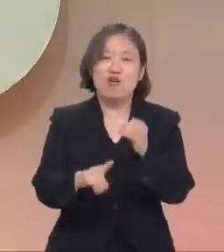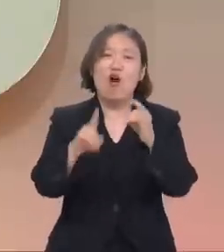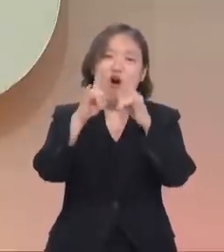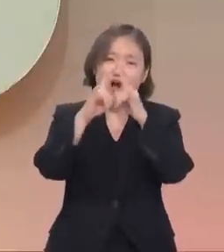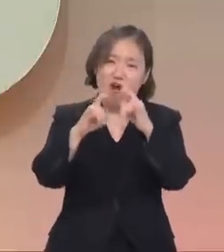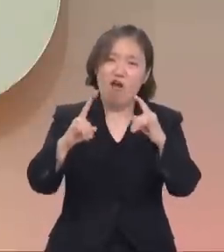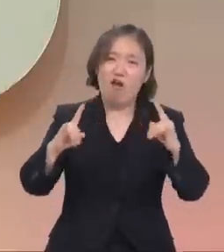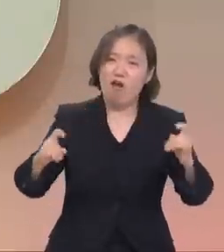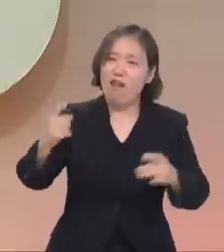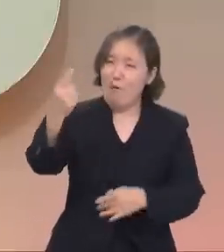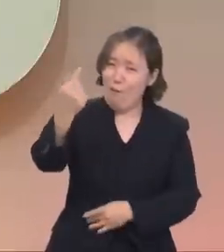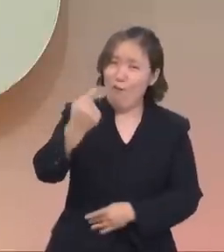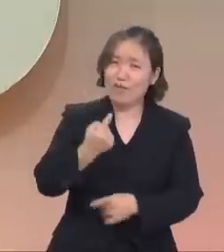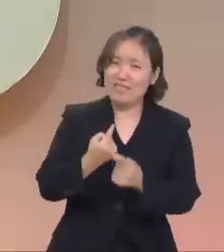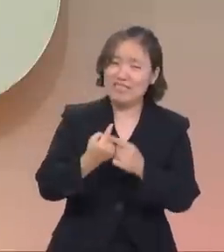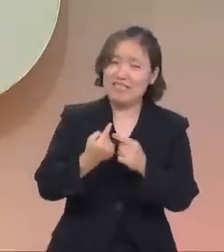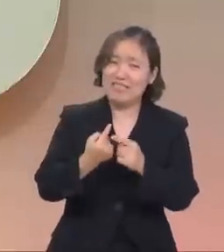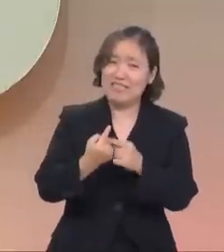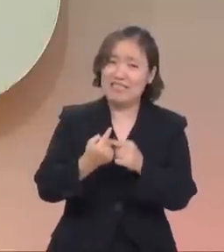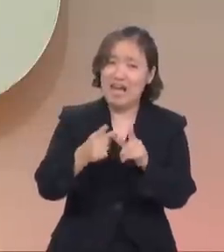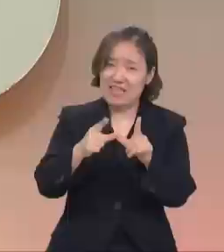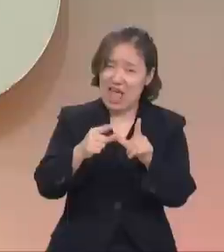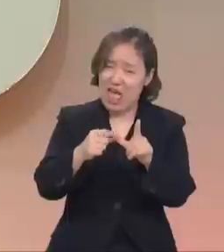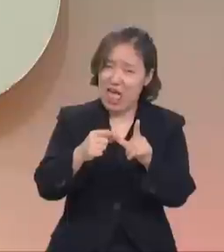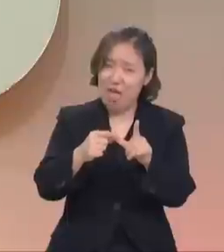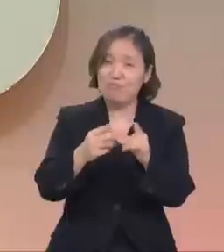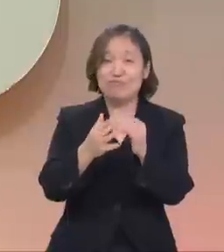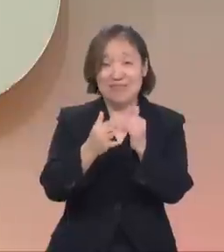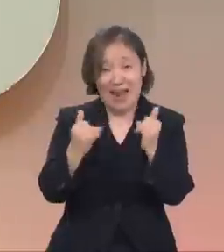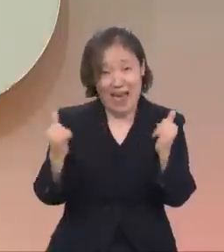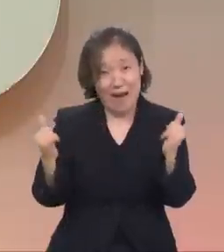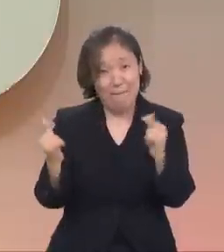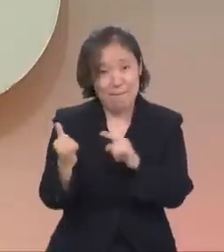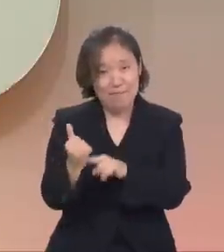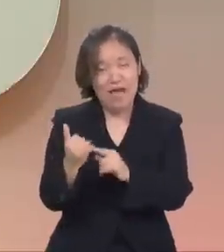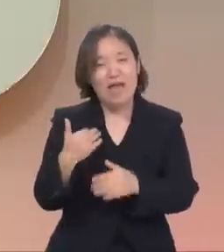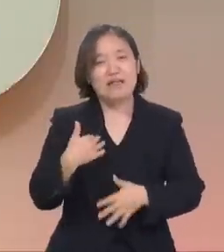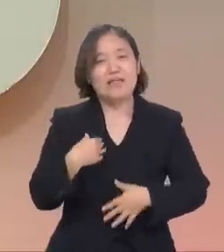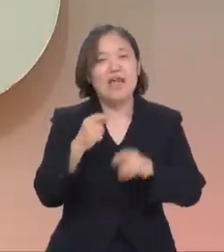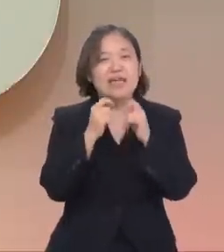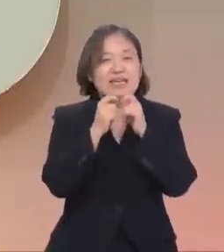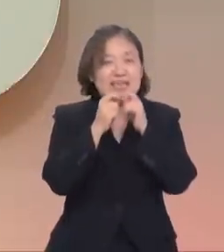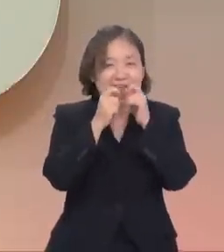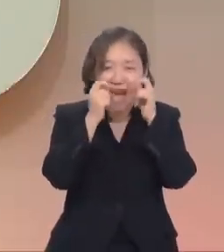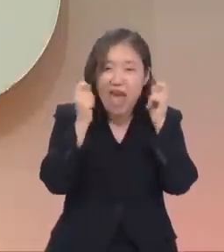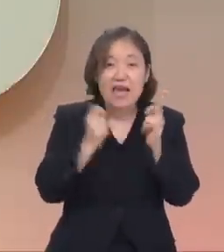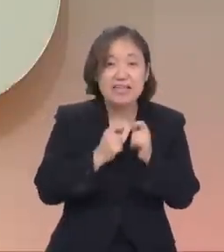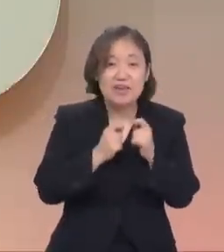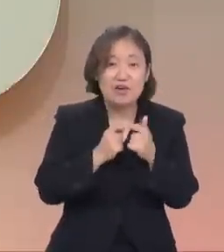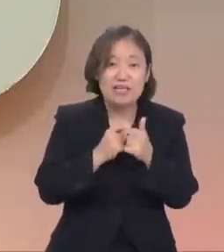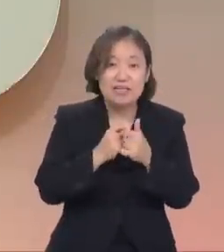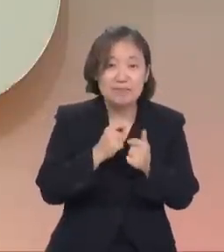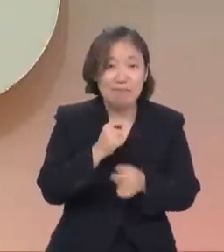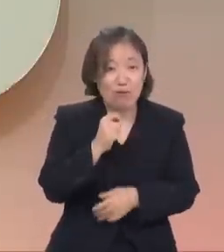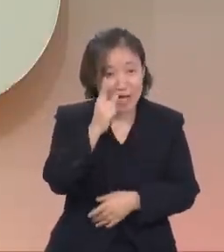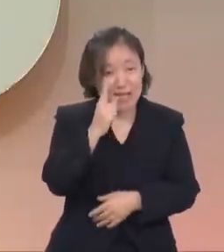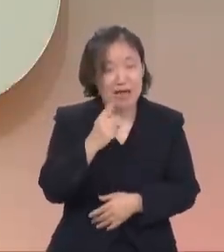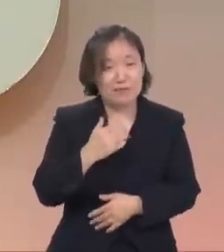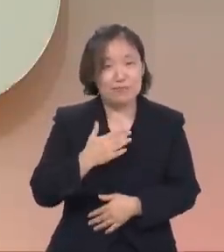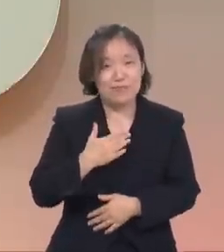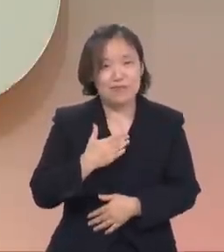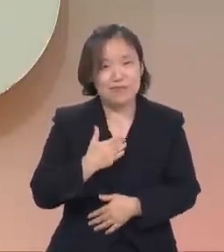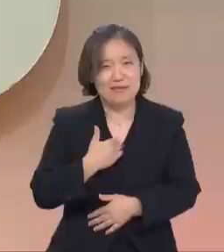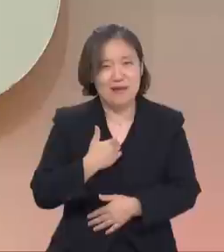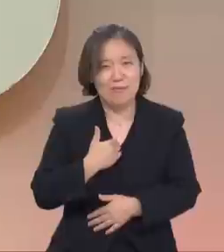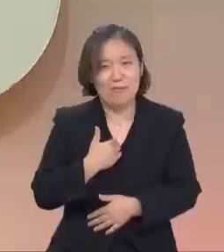대부분의 많은 불자님들은 솔직히 말하면 개인적인 깨달음 혹은 무슨